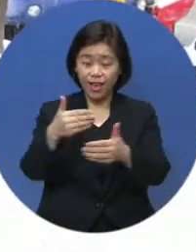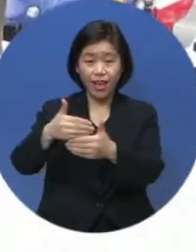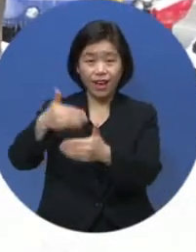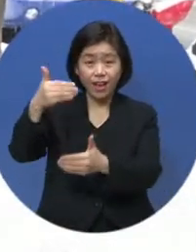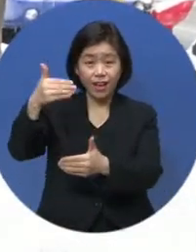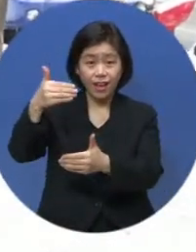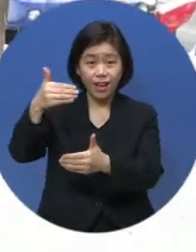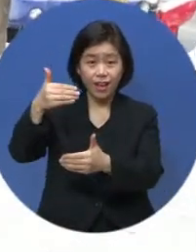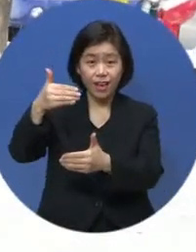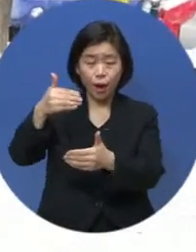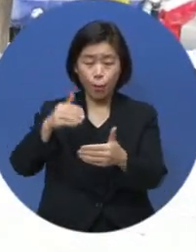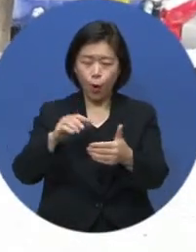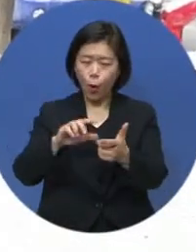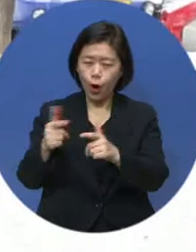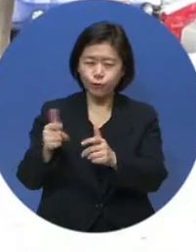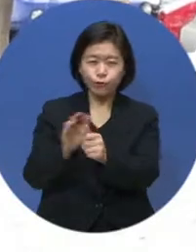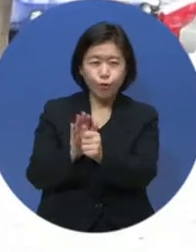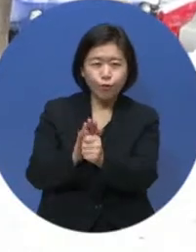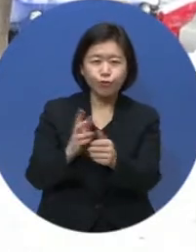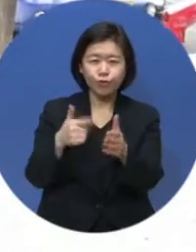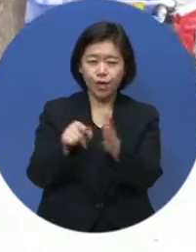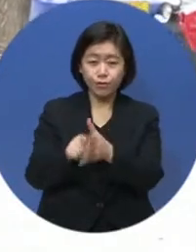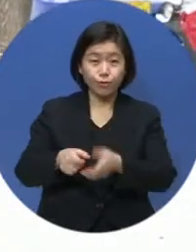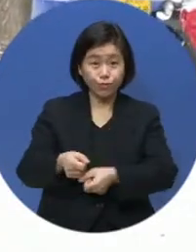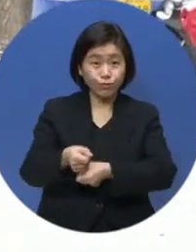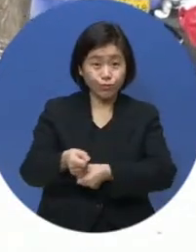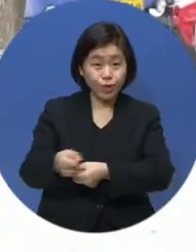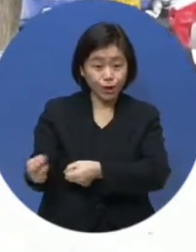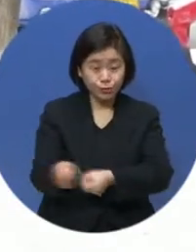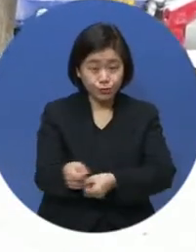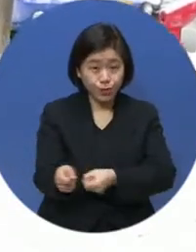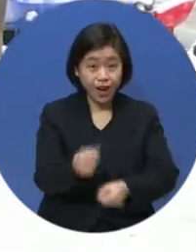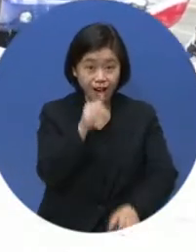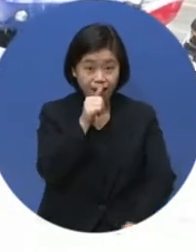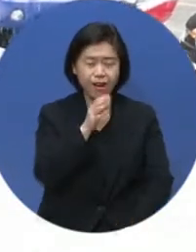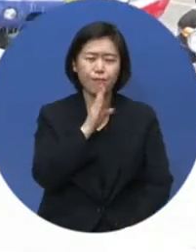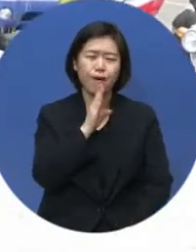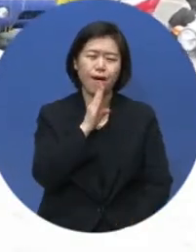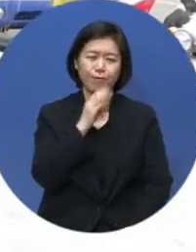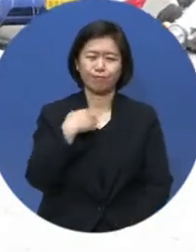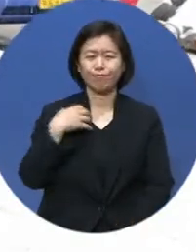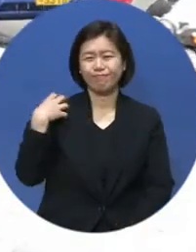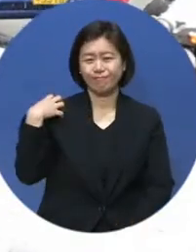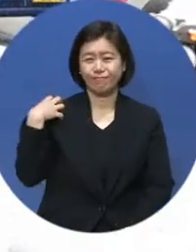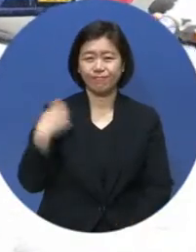이렇게 눈도 쓸고 하나 봐요. 네. 눈이 많이 쳐.